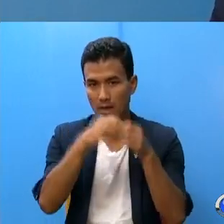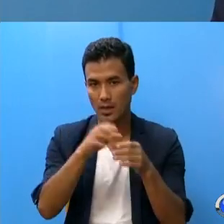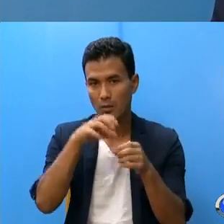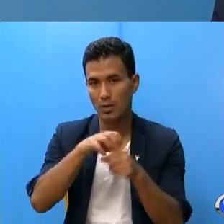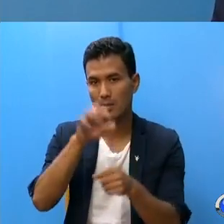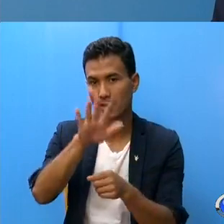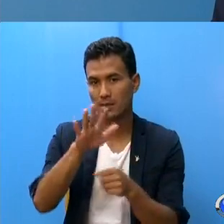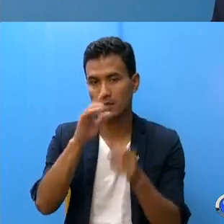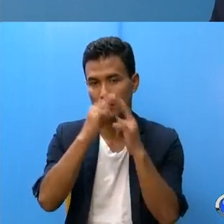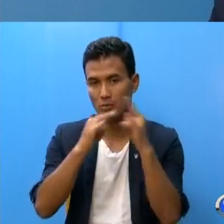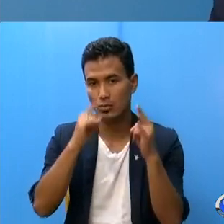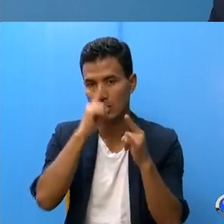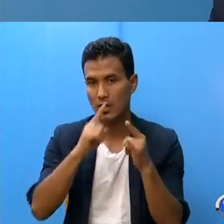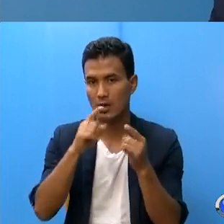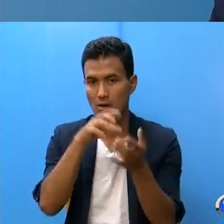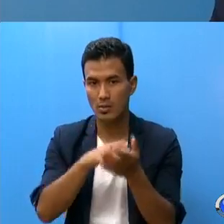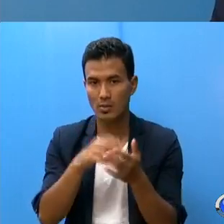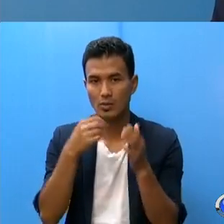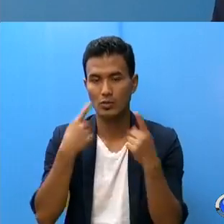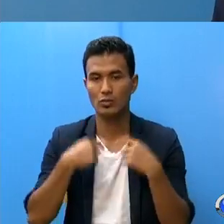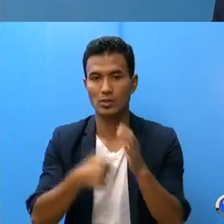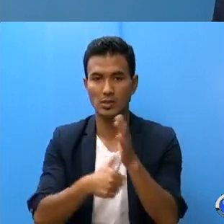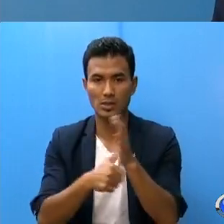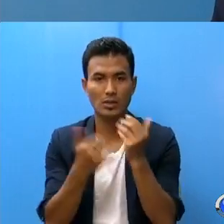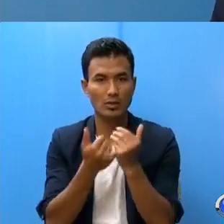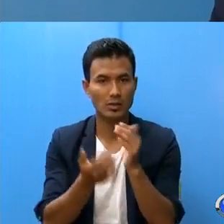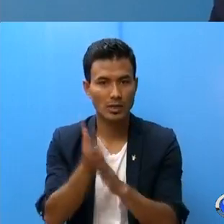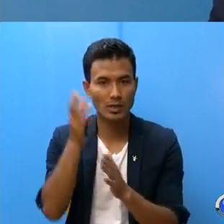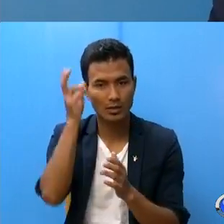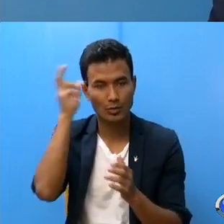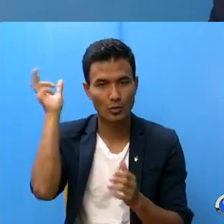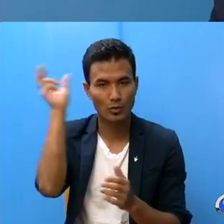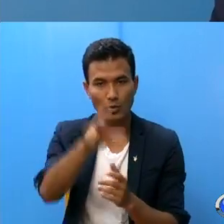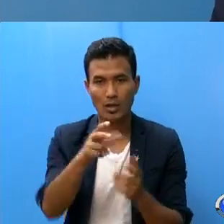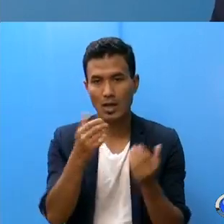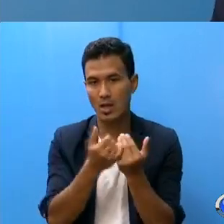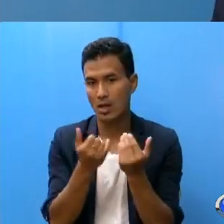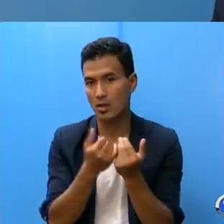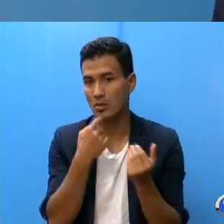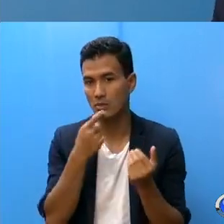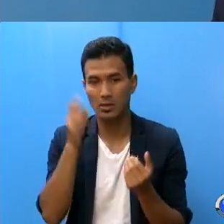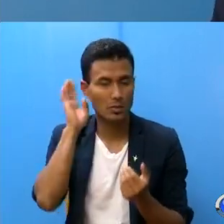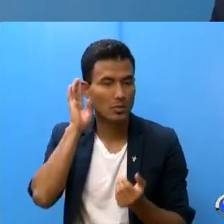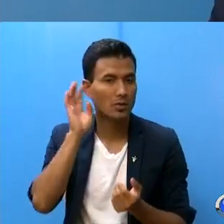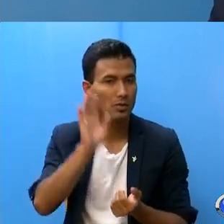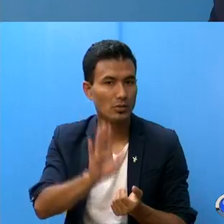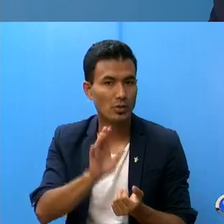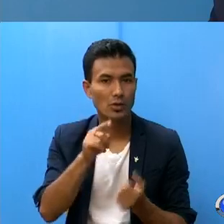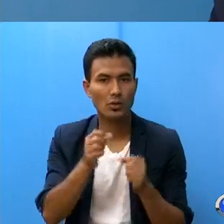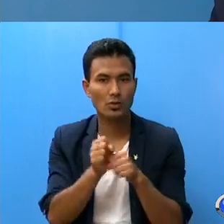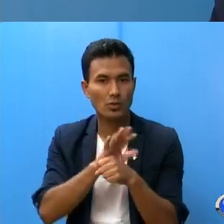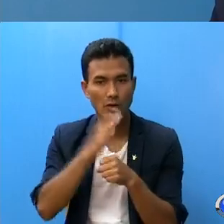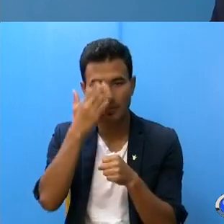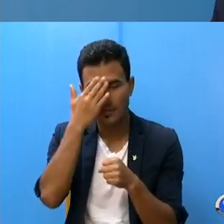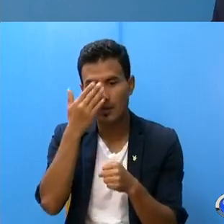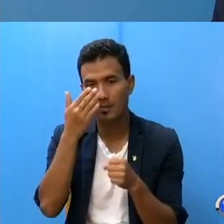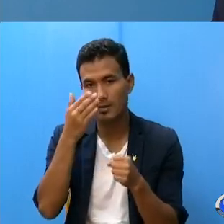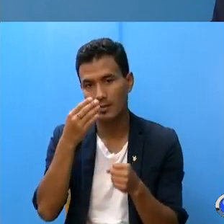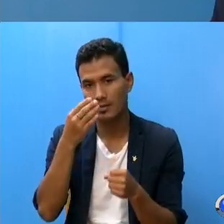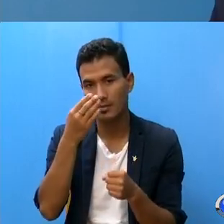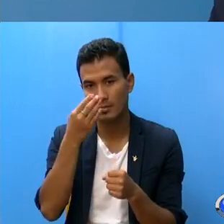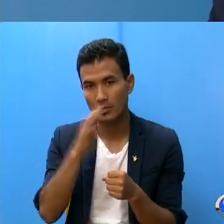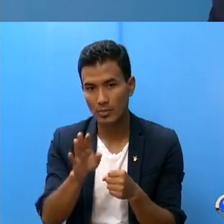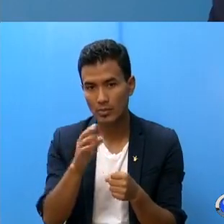वर रहेको क्वारिंटेन मा स्वास्थ परिष्टन गरना जादा दुँगा प्राहर गरेको खबर प्राप्त भाएको छा कोरोना संक्रमण हुनुमा